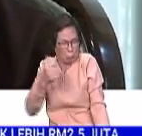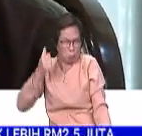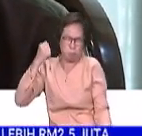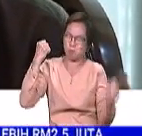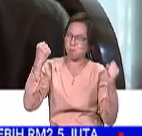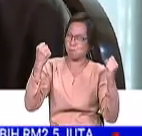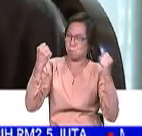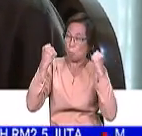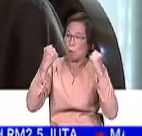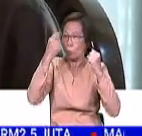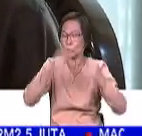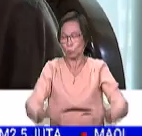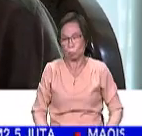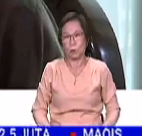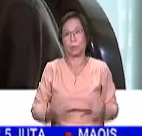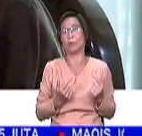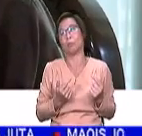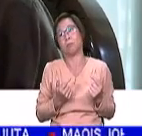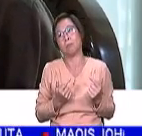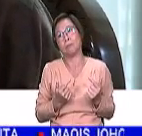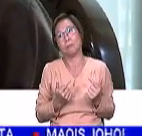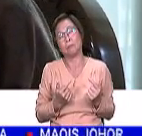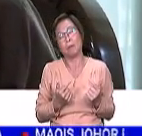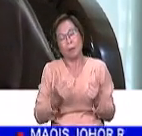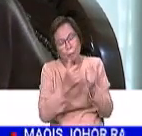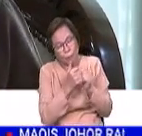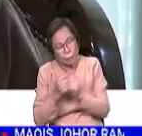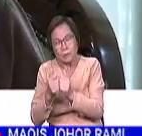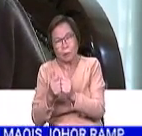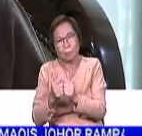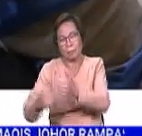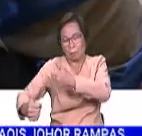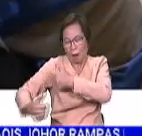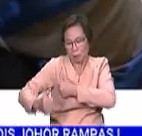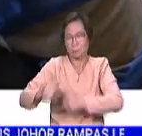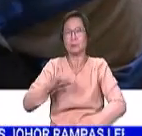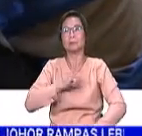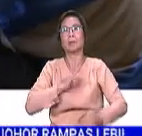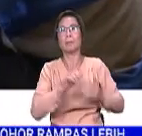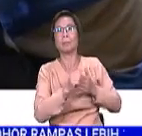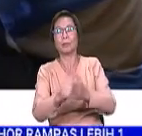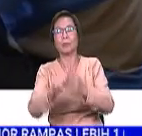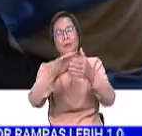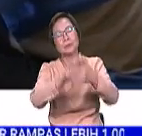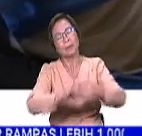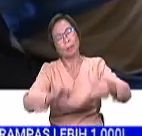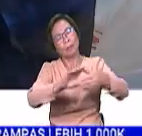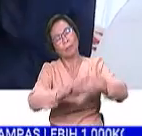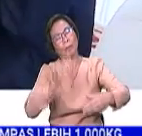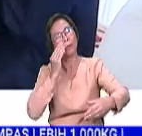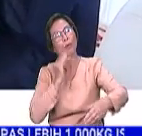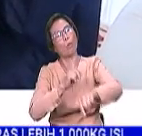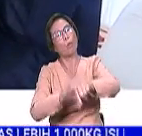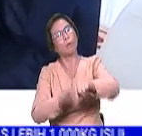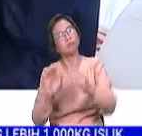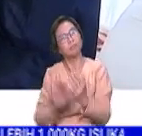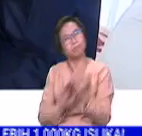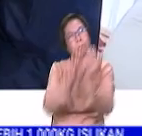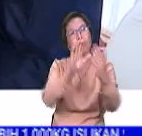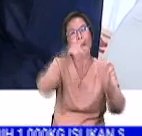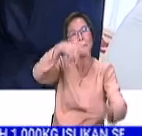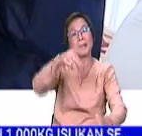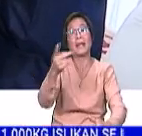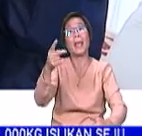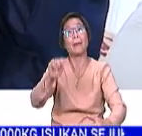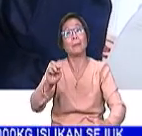tinggi untuk duduk dalam keadaan itu bersama-sama anggota dipimpin menceritakan pengalaman sewaktu berdepan